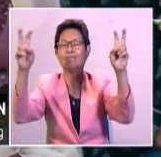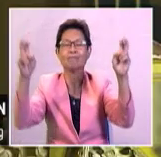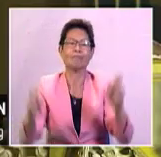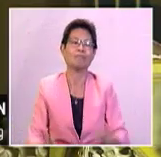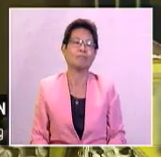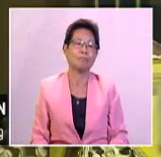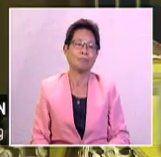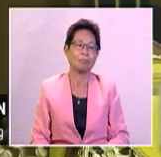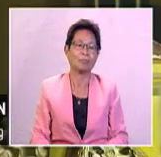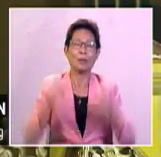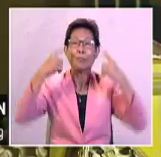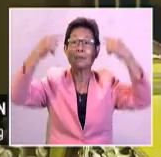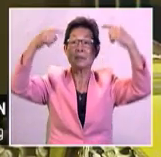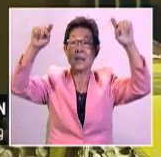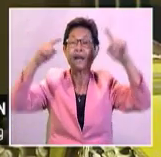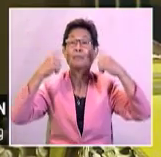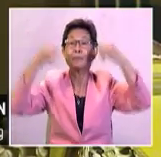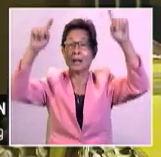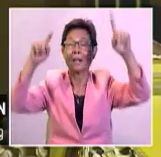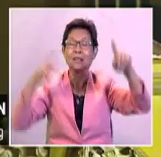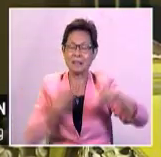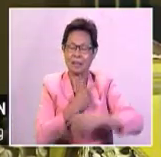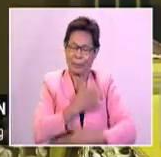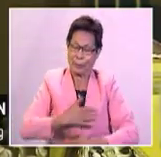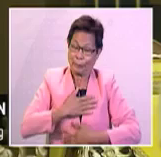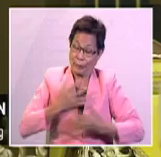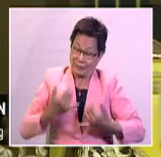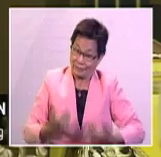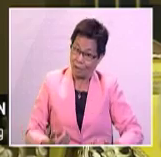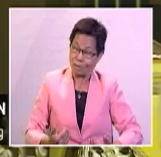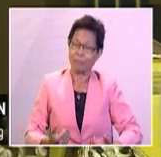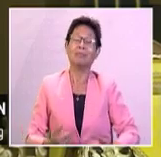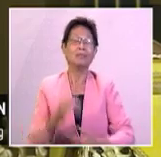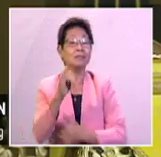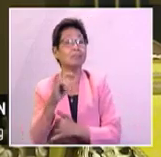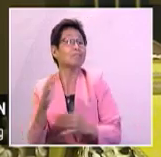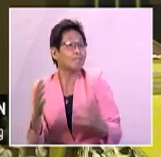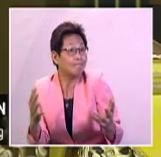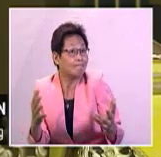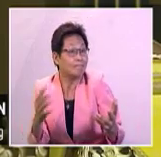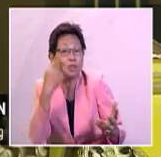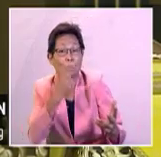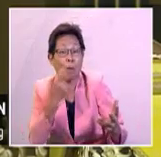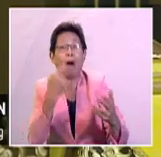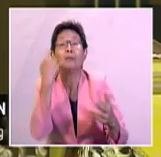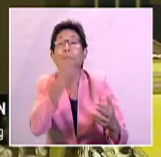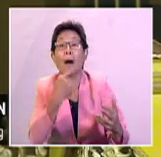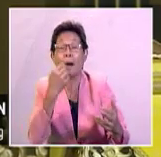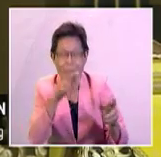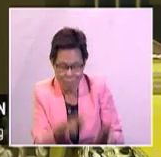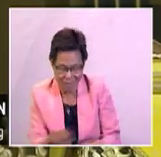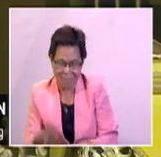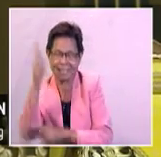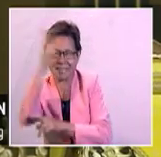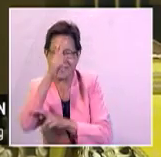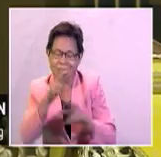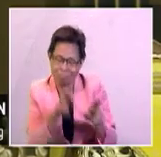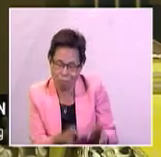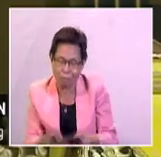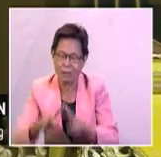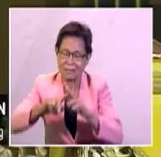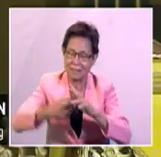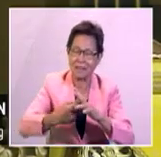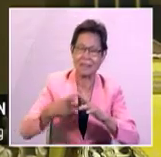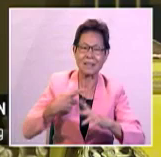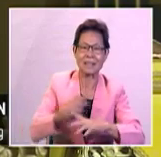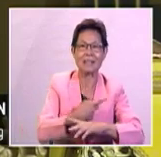Akan menjadi kejayaan yang kita kecapi pada hari ini adalah hasil perancangan kerajaan semenjak